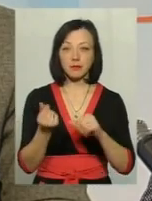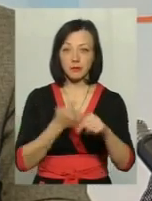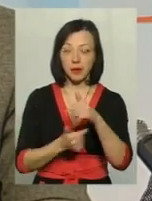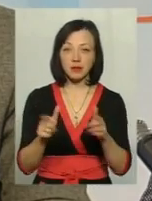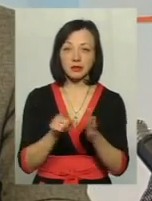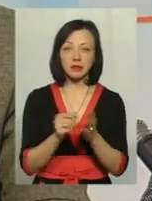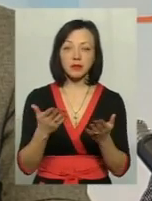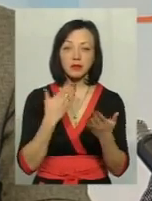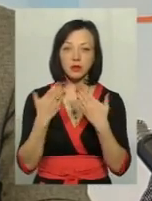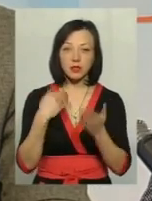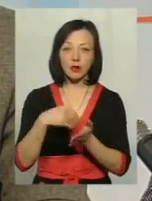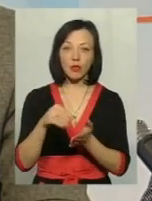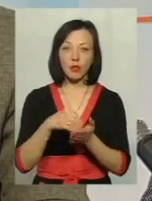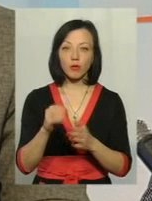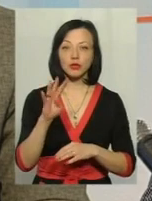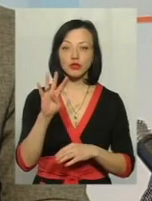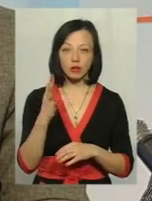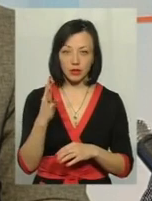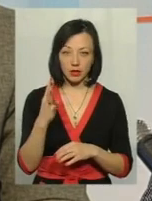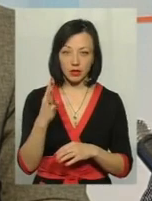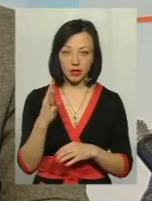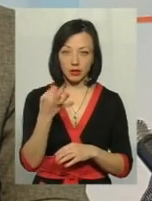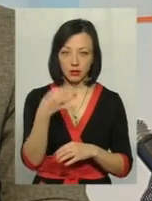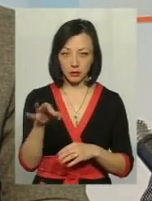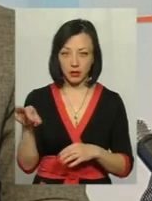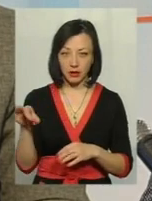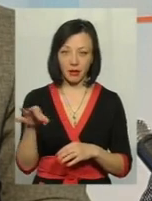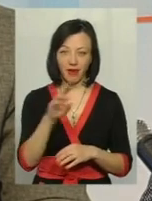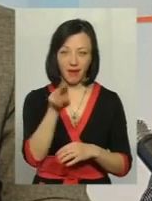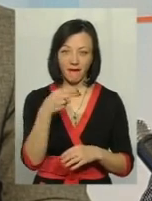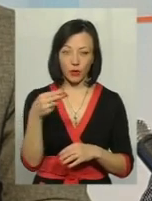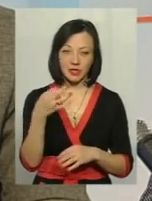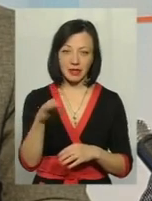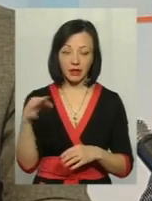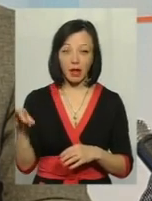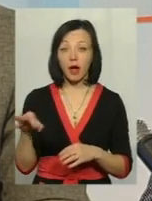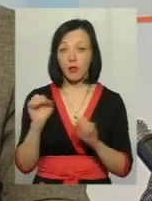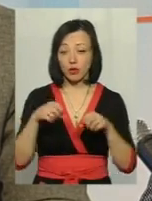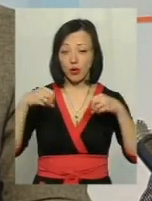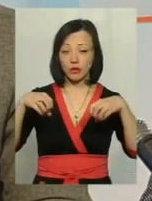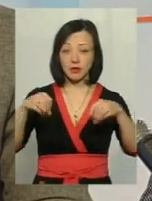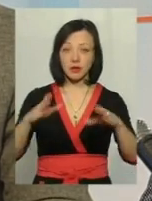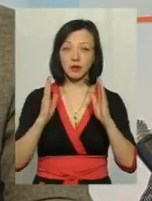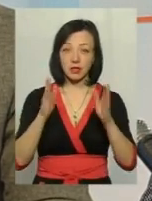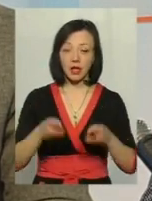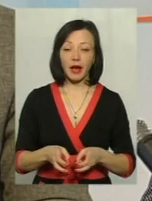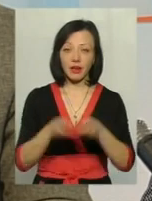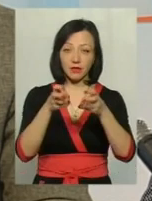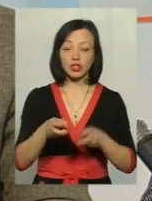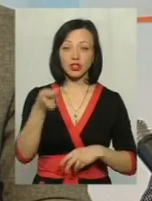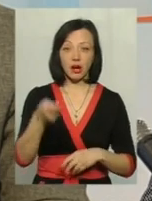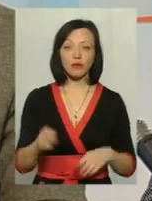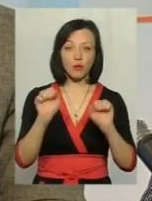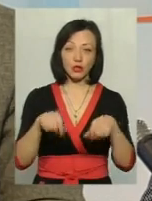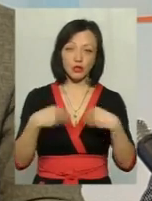яким ми спілкувалися, закупив її по 4 центи. І відповідно він може освітлювати під'їзди, в нього їздять ліфти дешевше, і він може